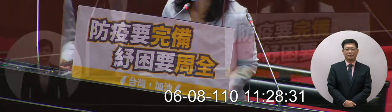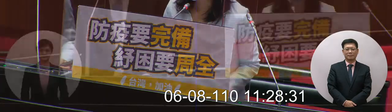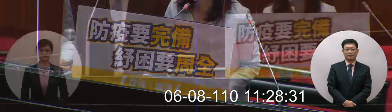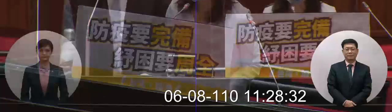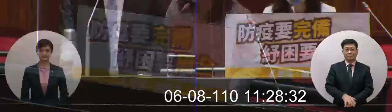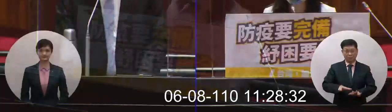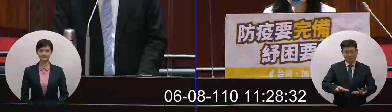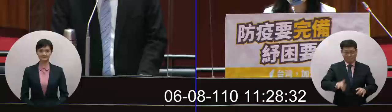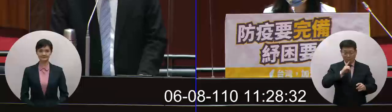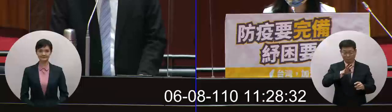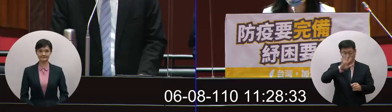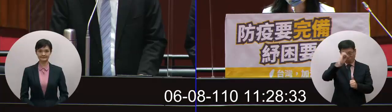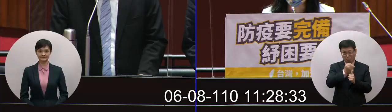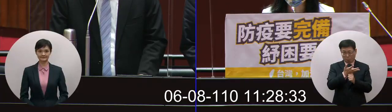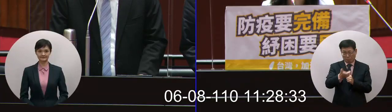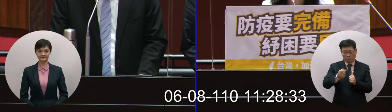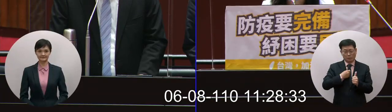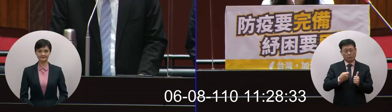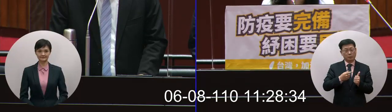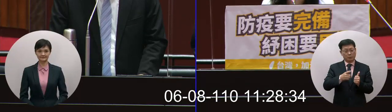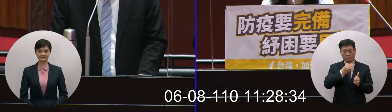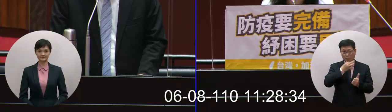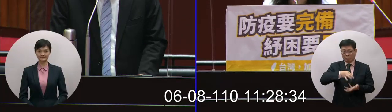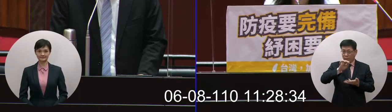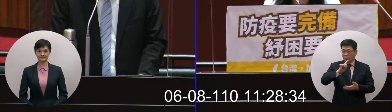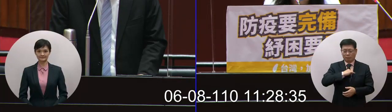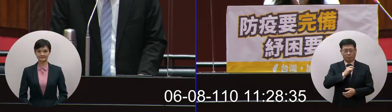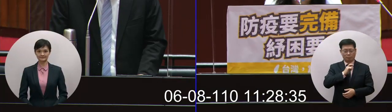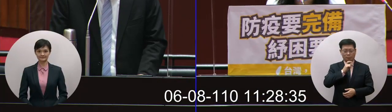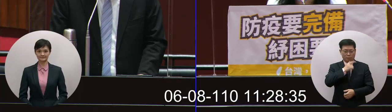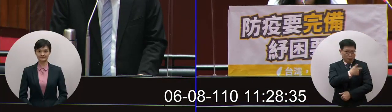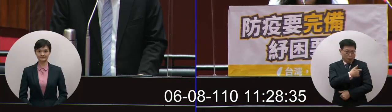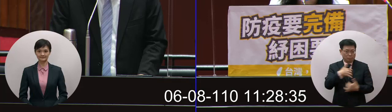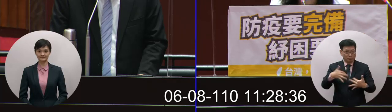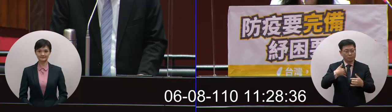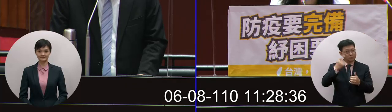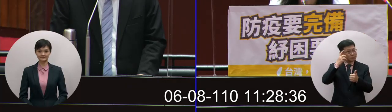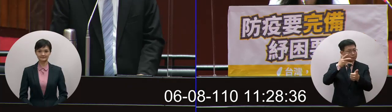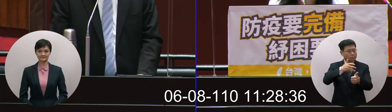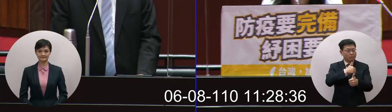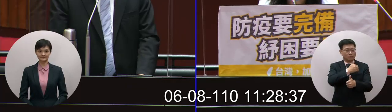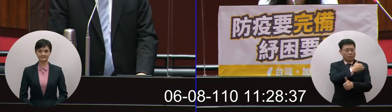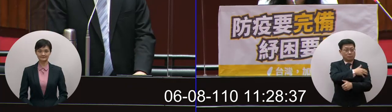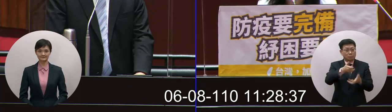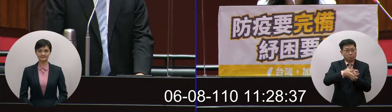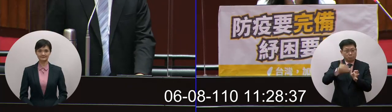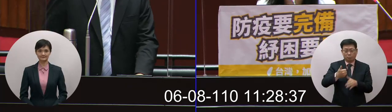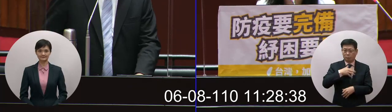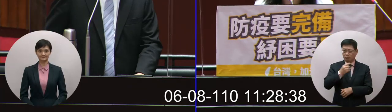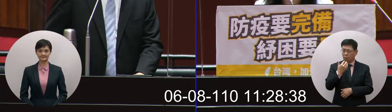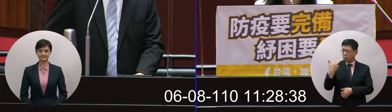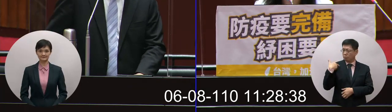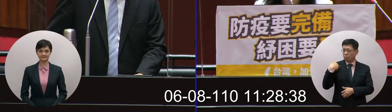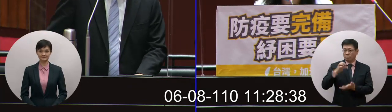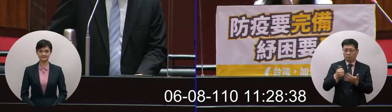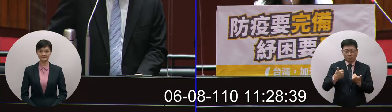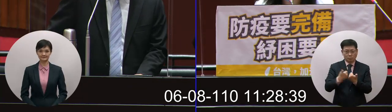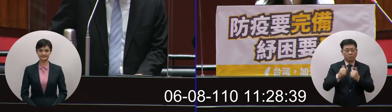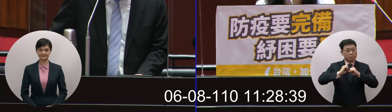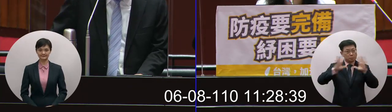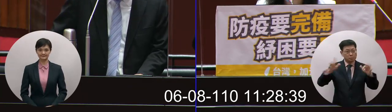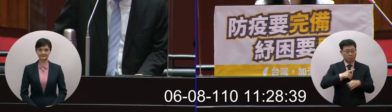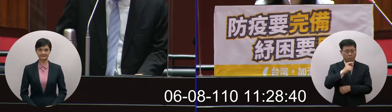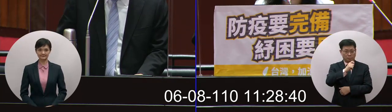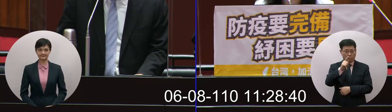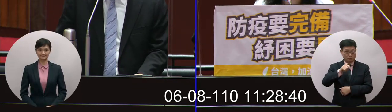先好，在这个疫情期间，大家其实非常关心的就是疫苗的问题呀。那首先想跟陈部长表示说，您在上周的记者会曾经提到